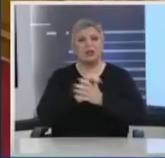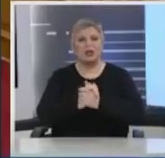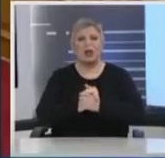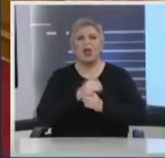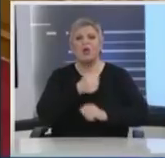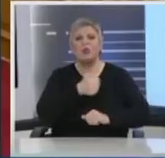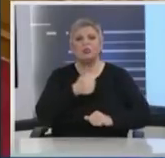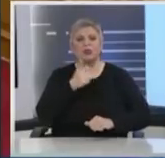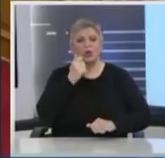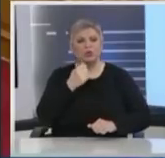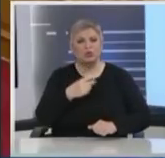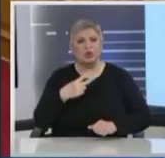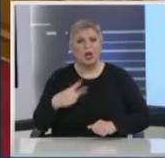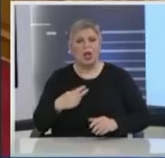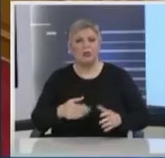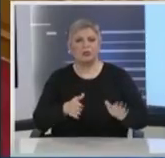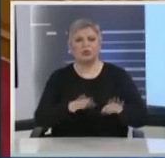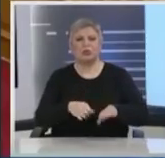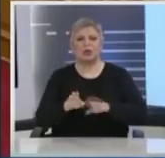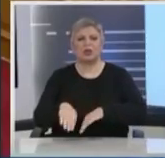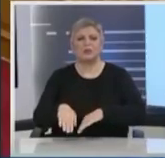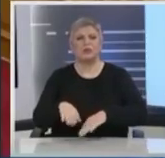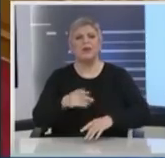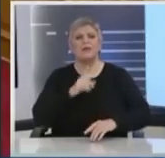συγκάλυψη. Όπως οδήγησε ο Σαμαράς με τον